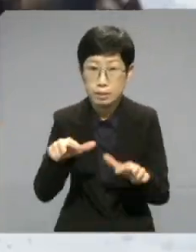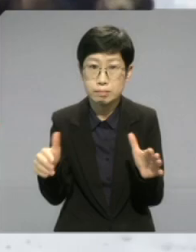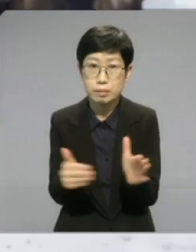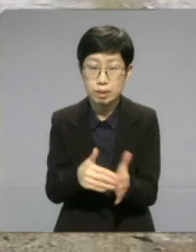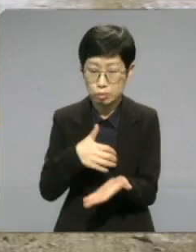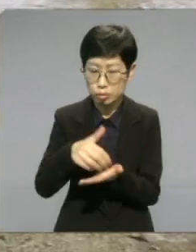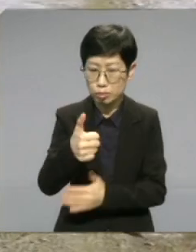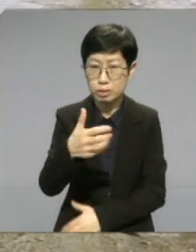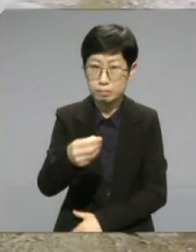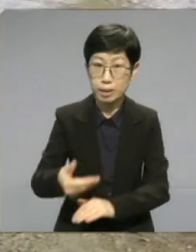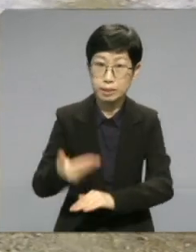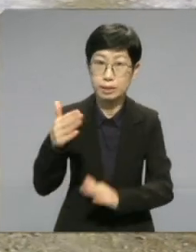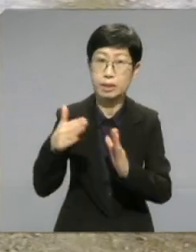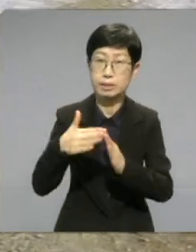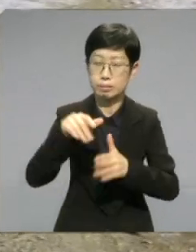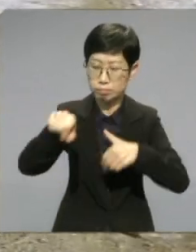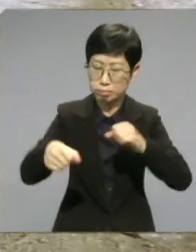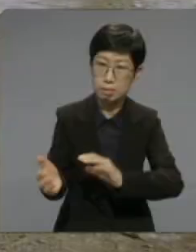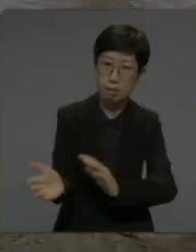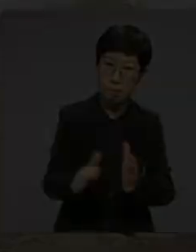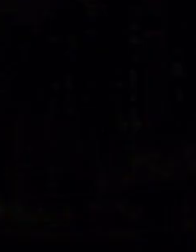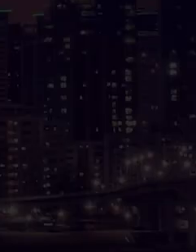50만 마리 이상의 가축이